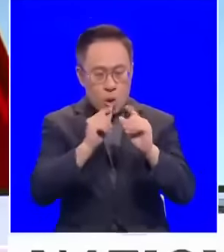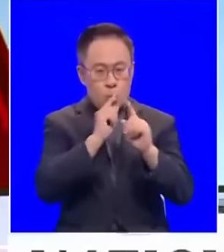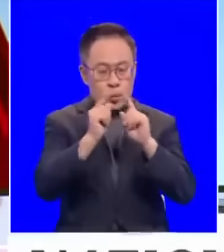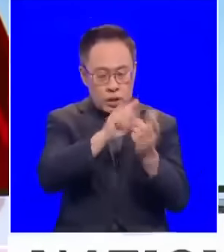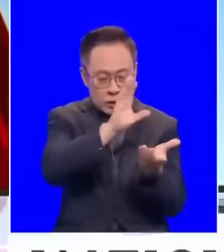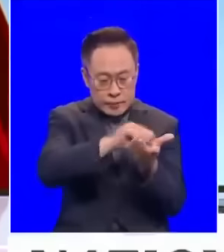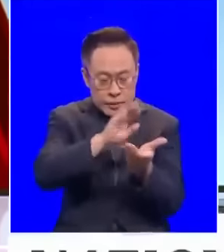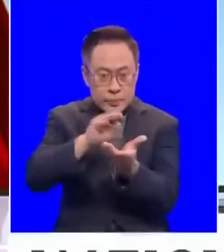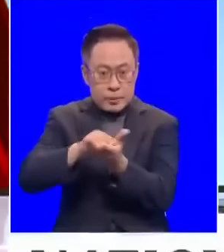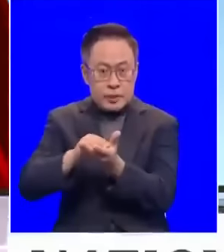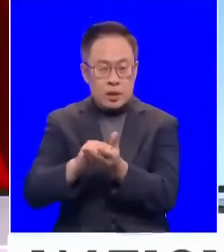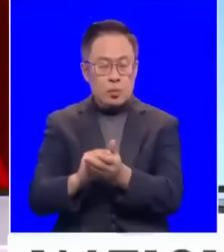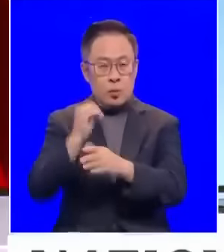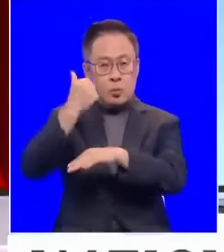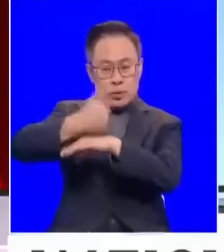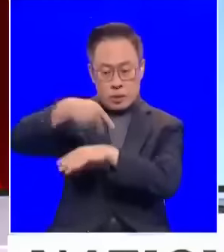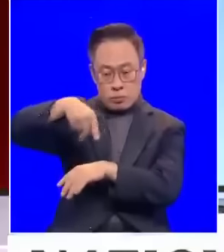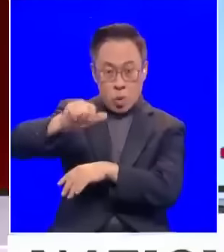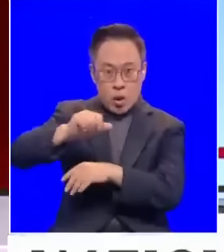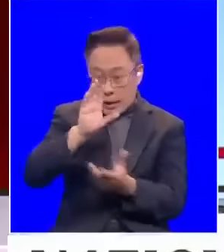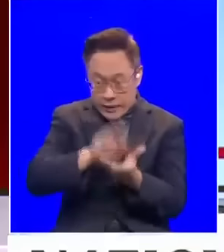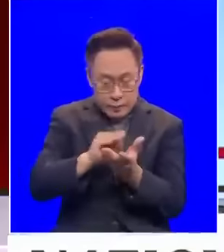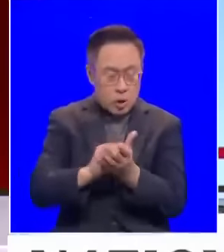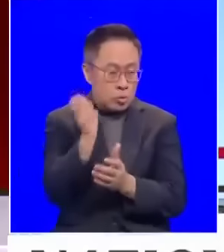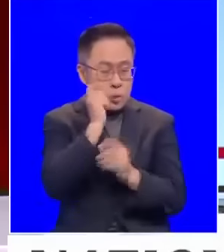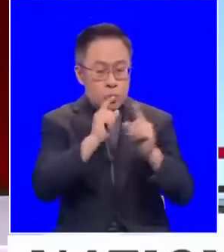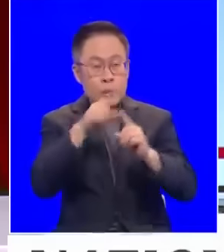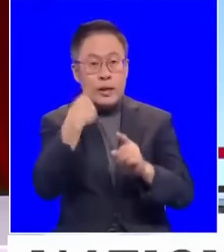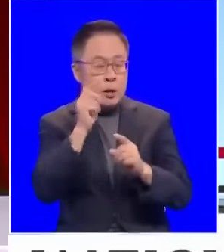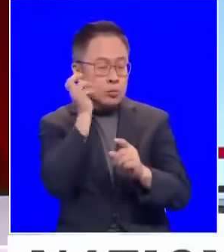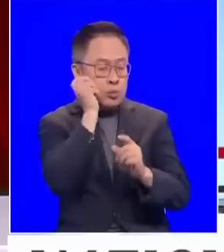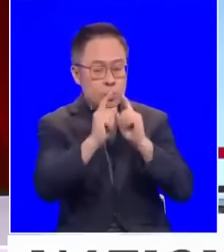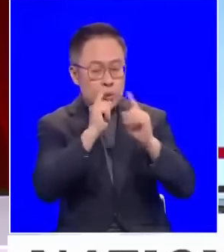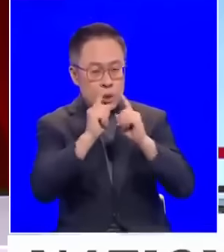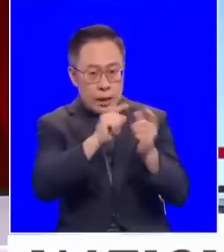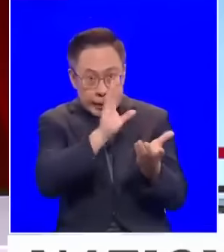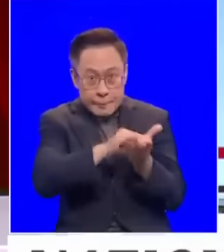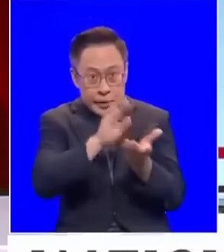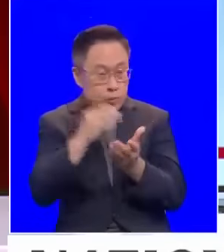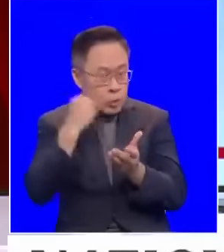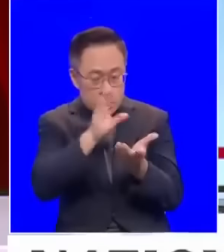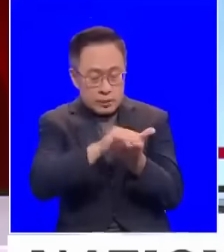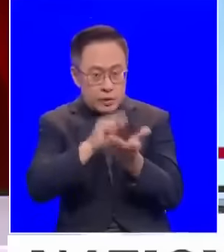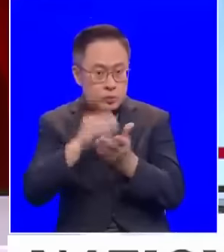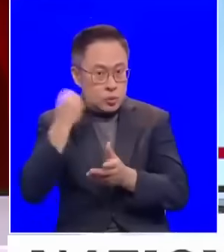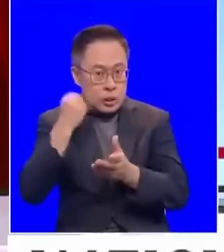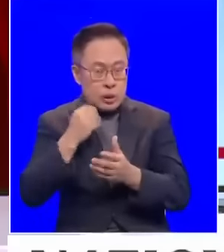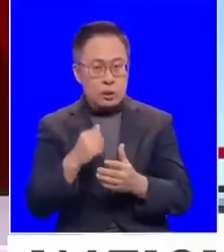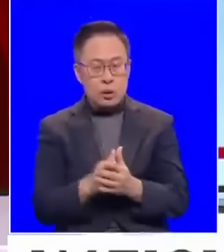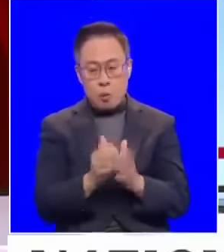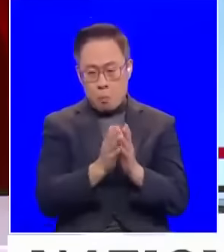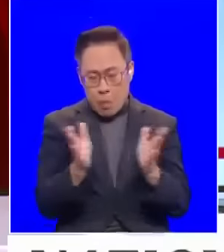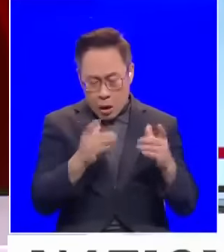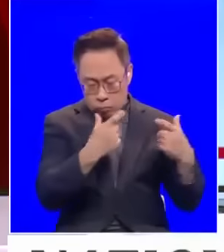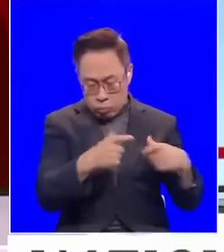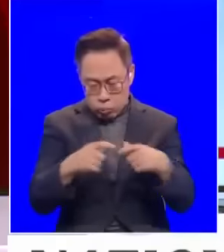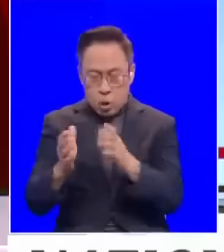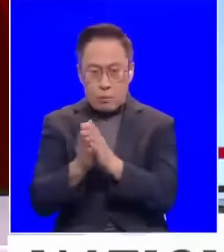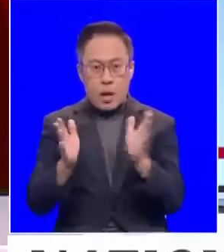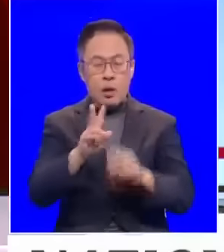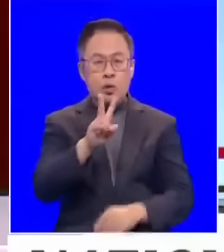อ ัน นี้รวมเครื่องล่าสุดที่ไปยึดมาได้จากตัวของคนขับรถของบอสพอนะก็คือนายเอกน ะ ตอนนี้ตำรวจเนี่ยโอ้โหน่าจะทำงานหนักกันเล